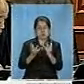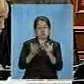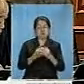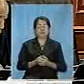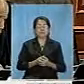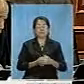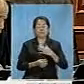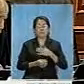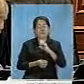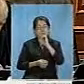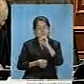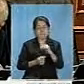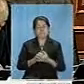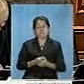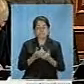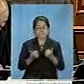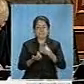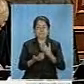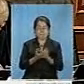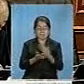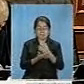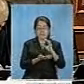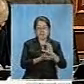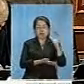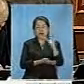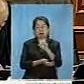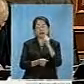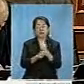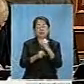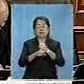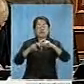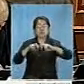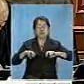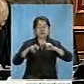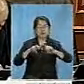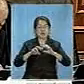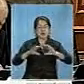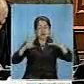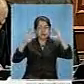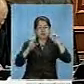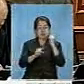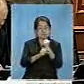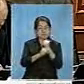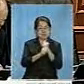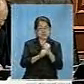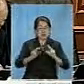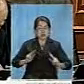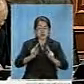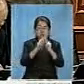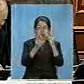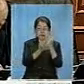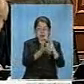ว่าการที่จะสนับสนุนงานวิจัยนั้นรัฐบาลใช้กลไกทางด้านการคลังสนับสนุนด้วยนะครับ